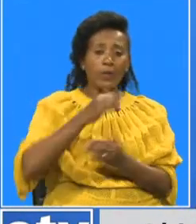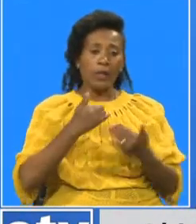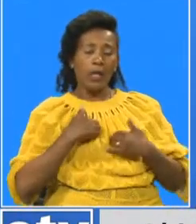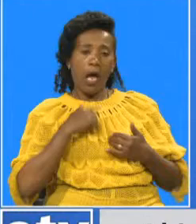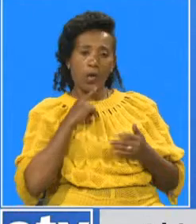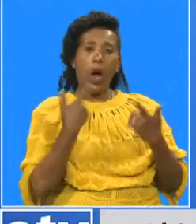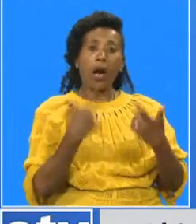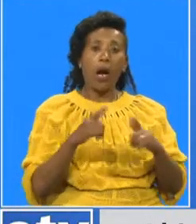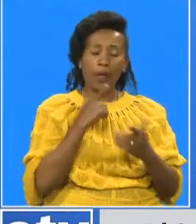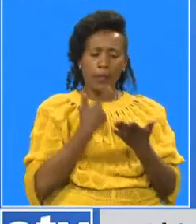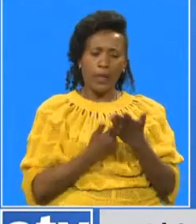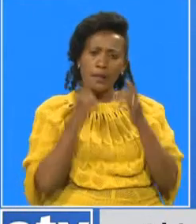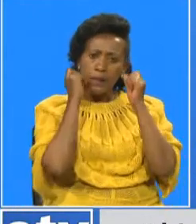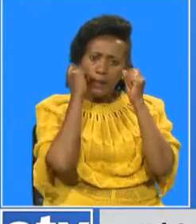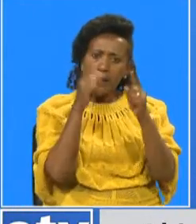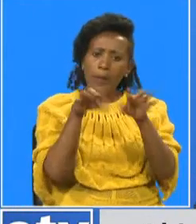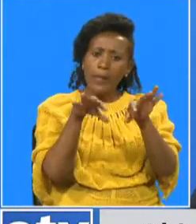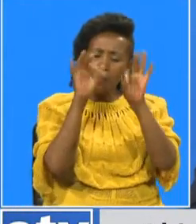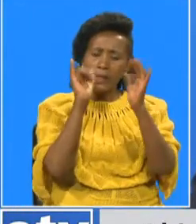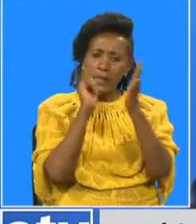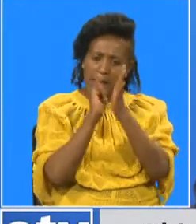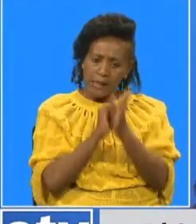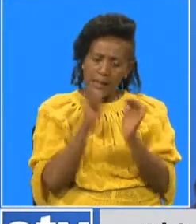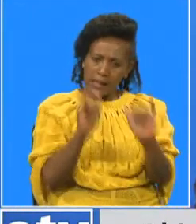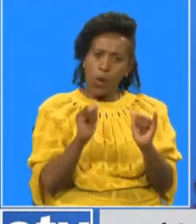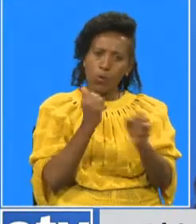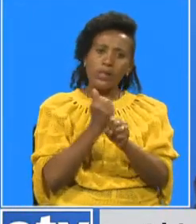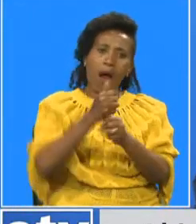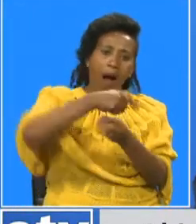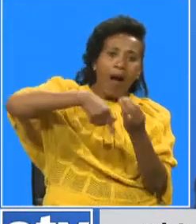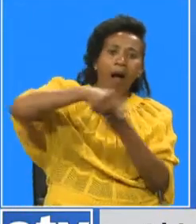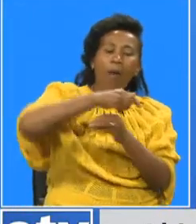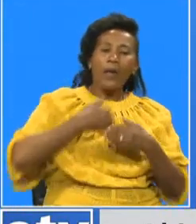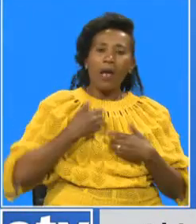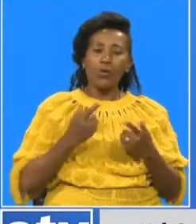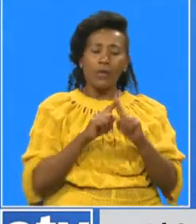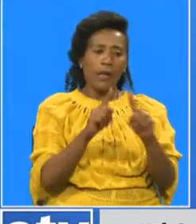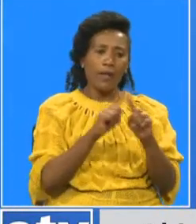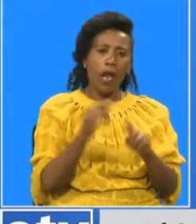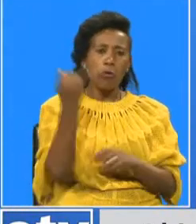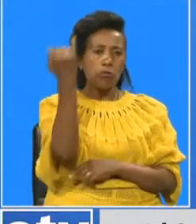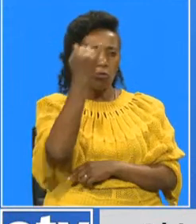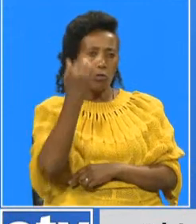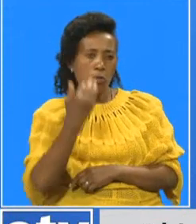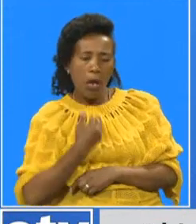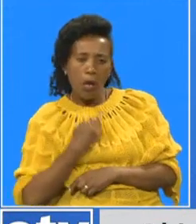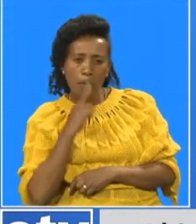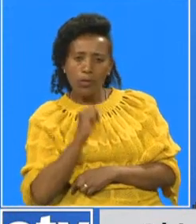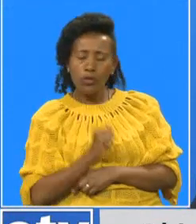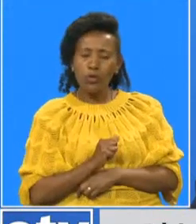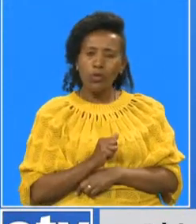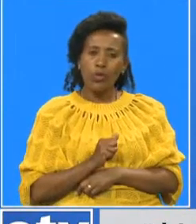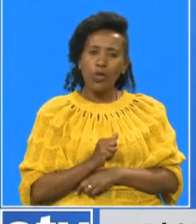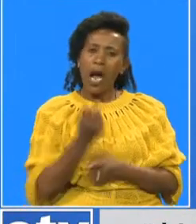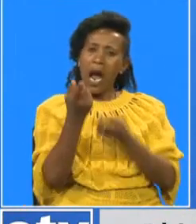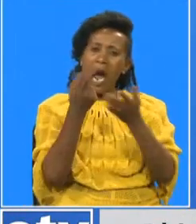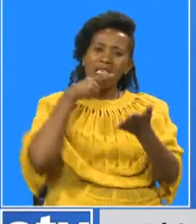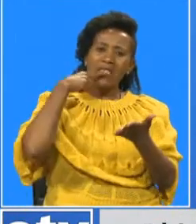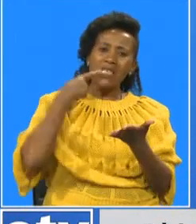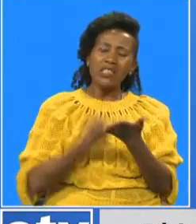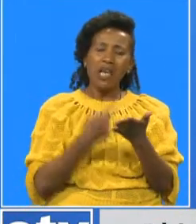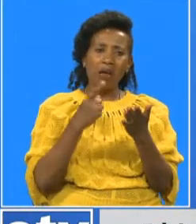ያለው ኦፖርቹኒቲው፣ ይሄንን ግንዛቤ ለማግኘት እዛው ስራ አካባቢ ላይ ነው። የተለያዩ ስዕሎች ያሉባቸው አስረጅ